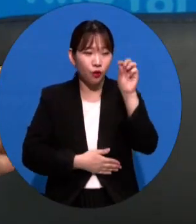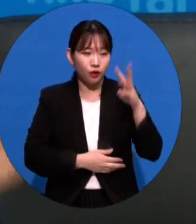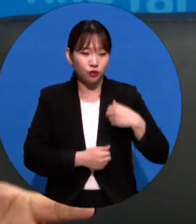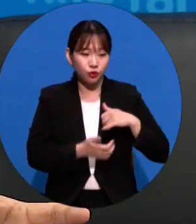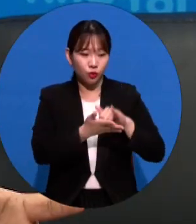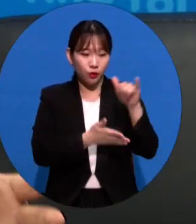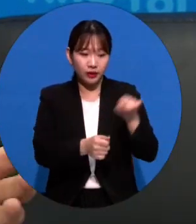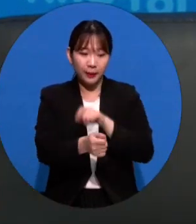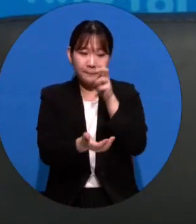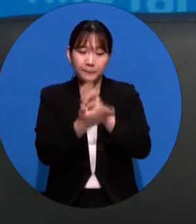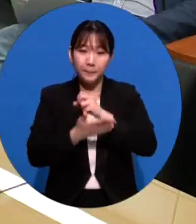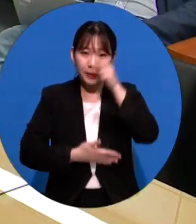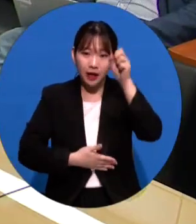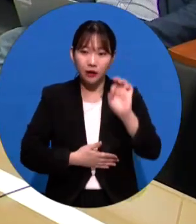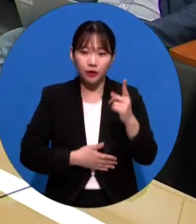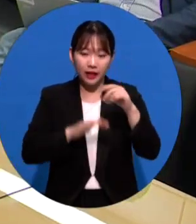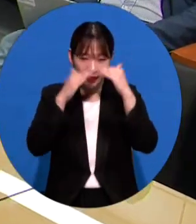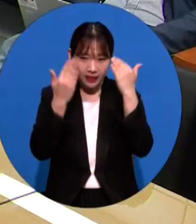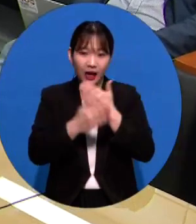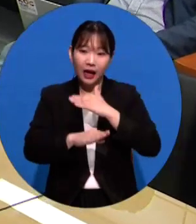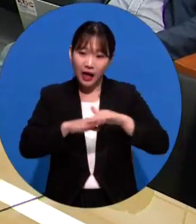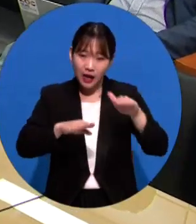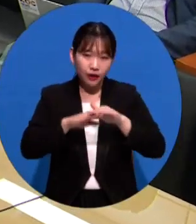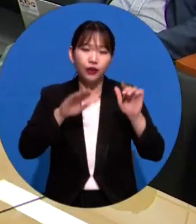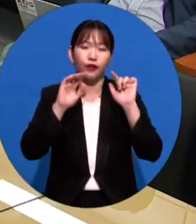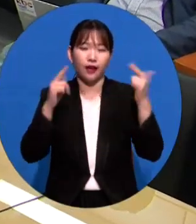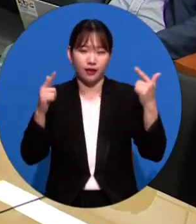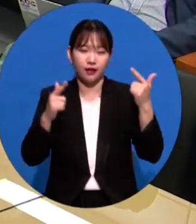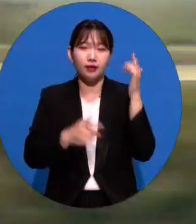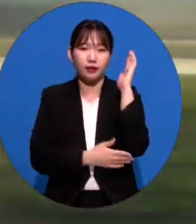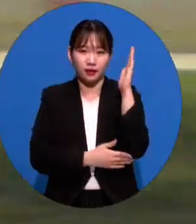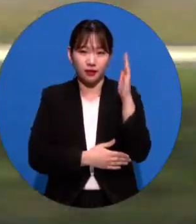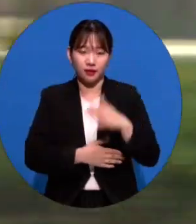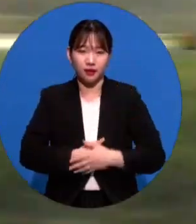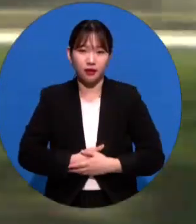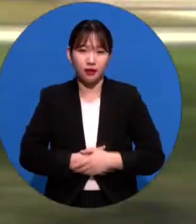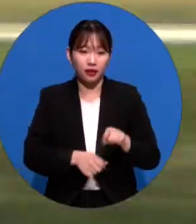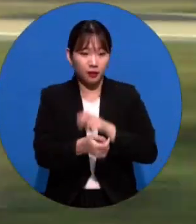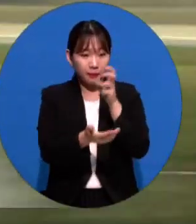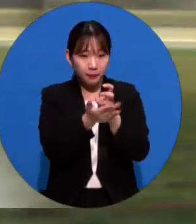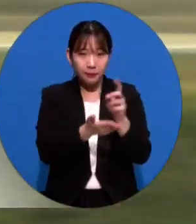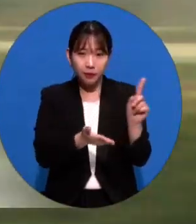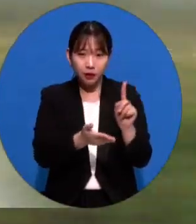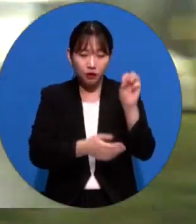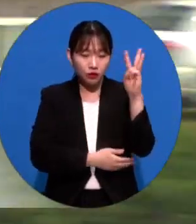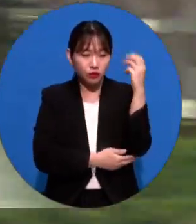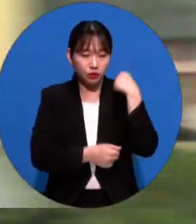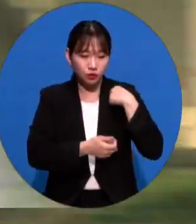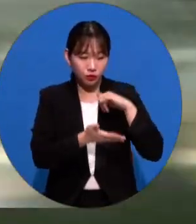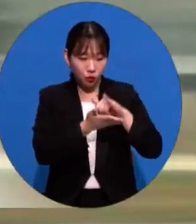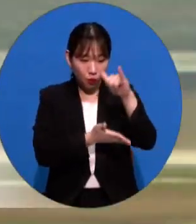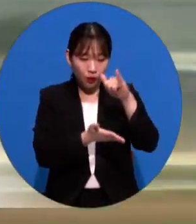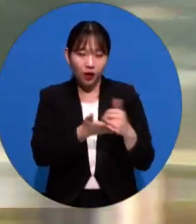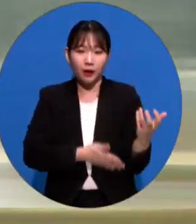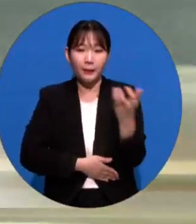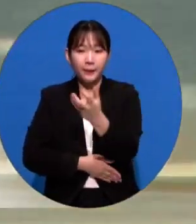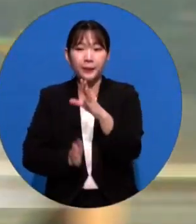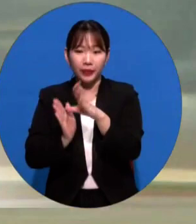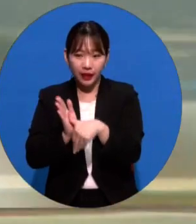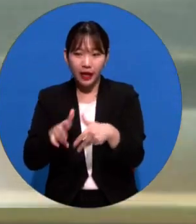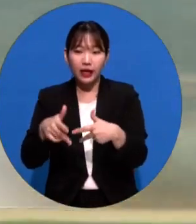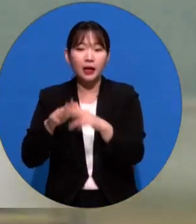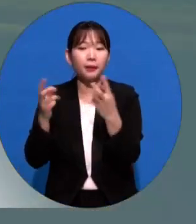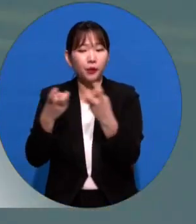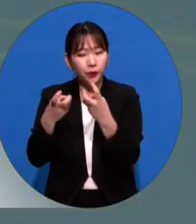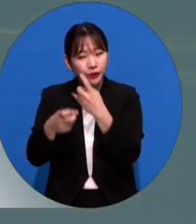광주공공항 특별법 통과로 모든 것이 해결된 것은 아니라는 것 특별법은 광주 궁금한 걸 옮겼을 때 개발을